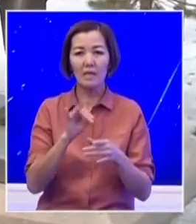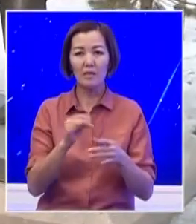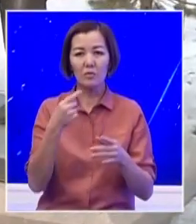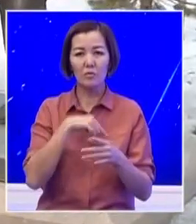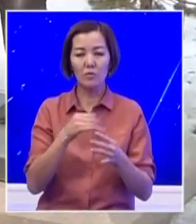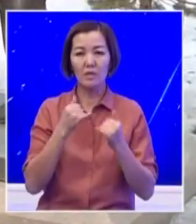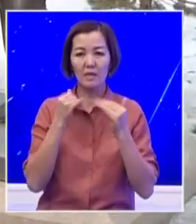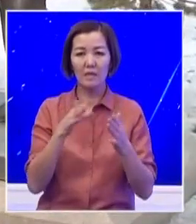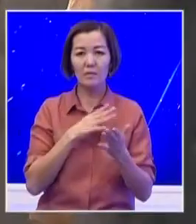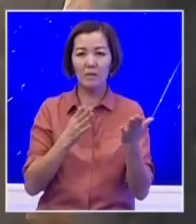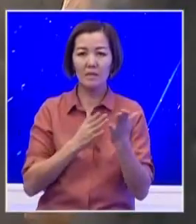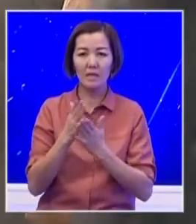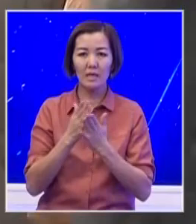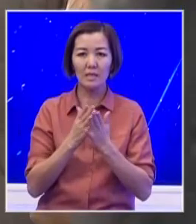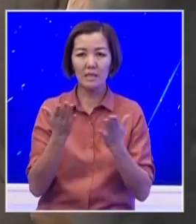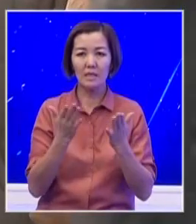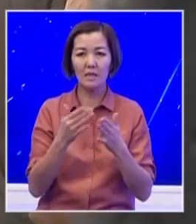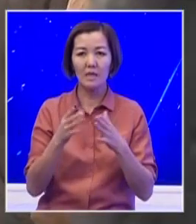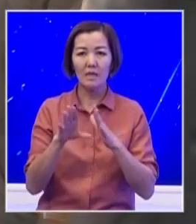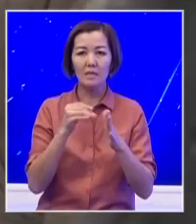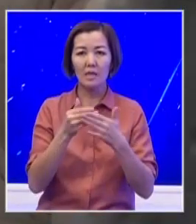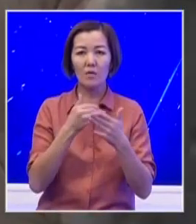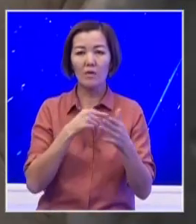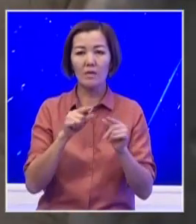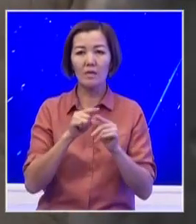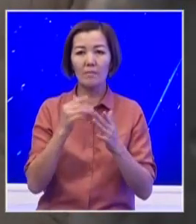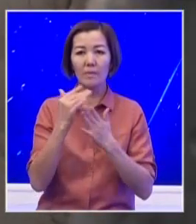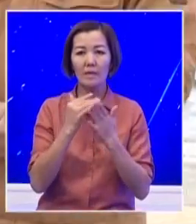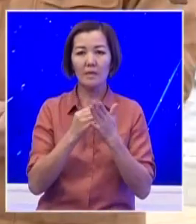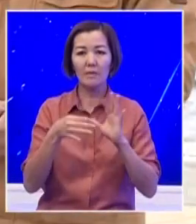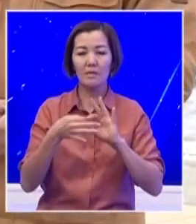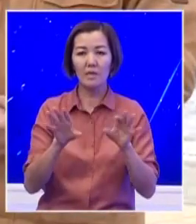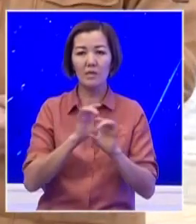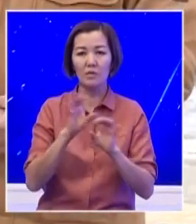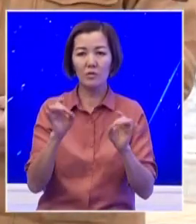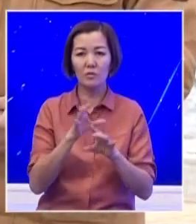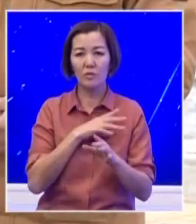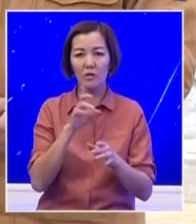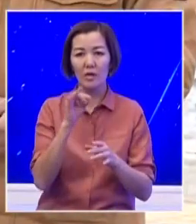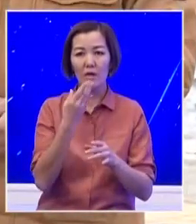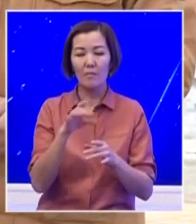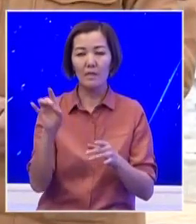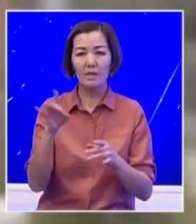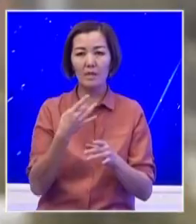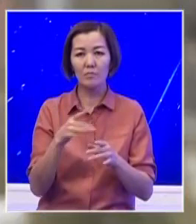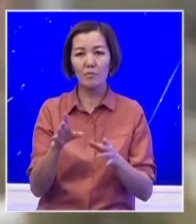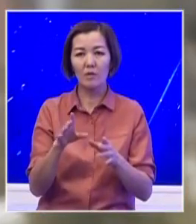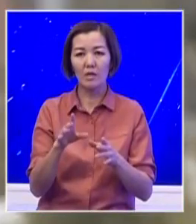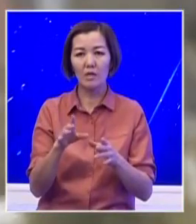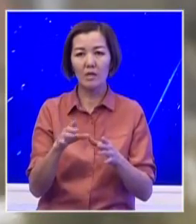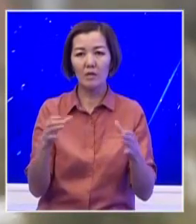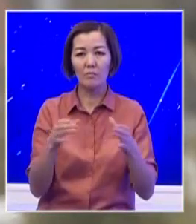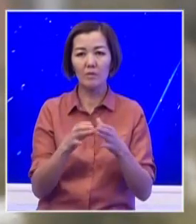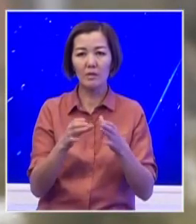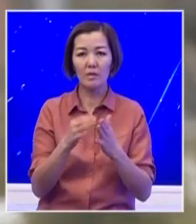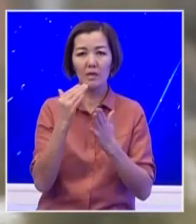тағзым етті. Саяси құрылым сайлауалды бағдарламасының негізгі бағыттарын түсіндірді. Байтақ партиясының республикалық және өңірлік штабтары кестеге